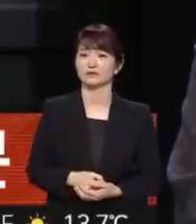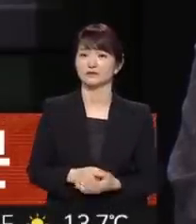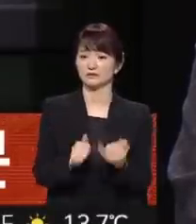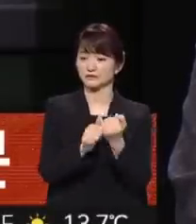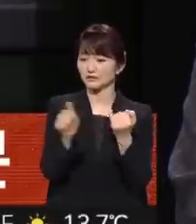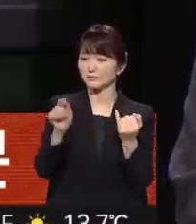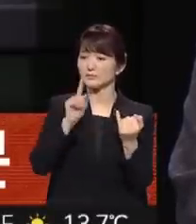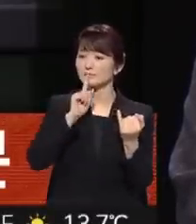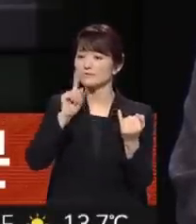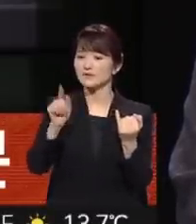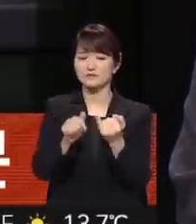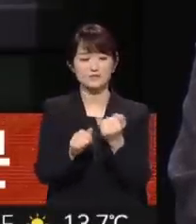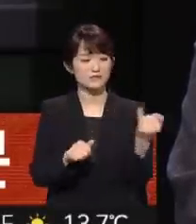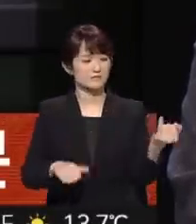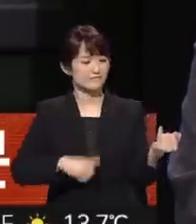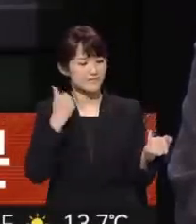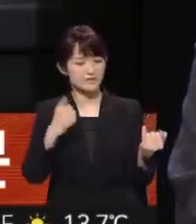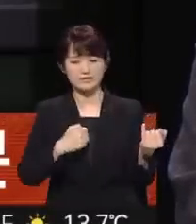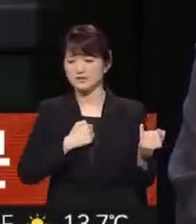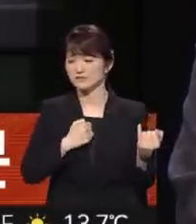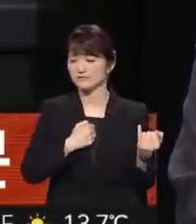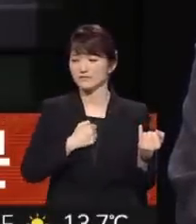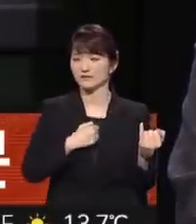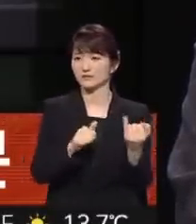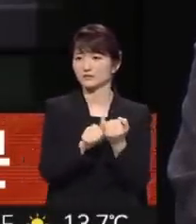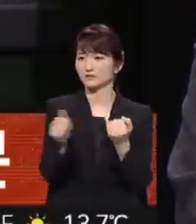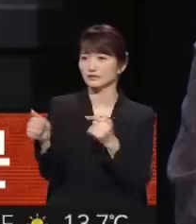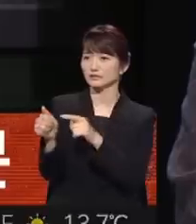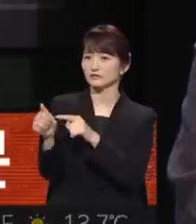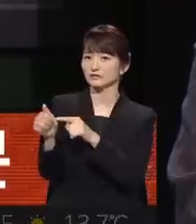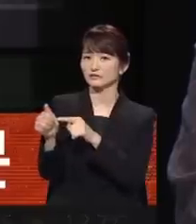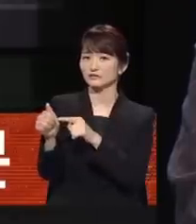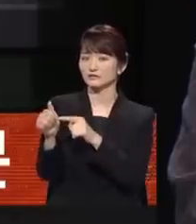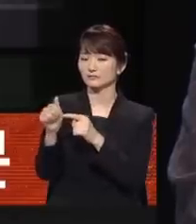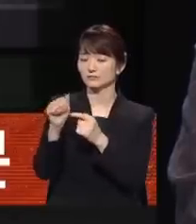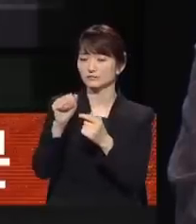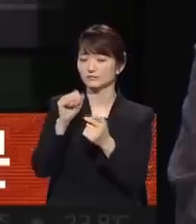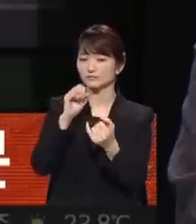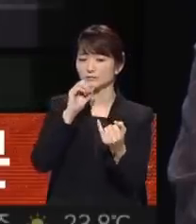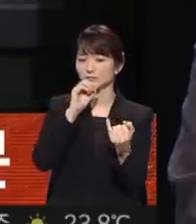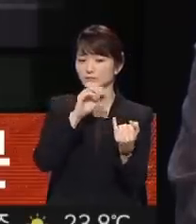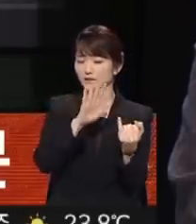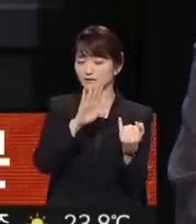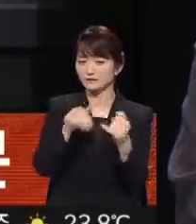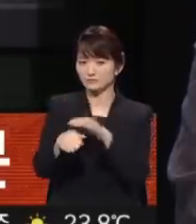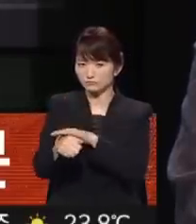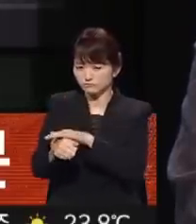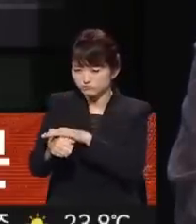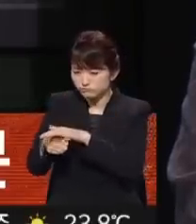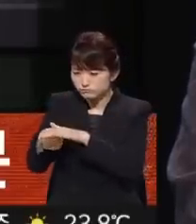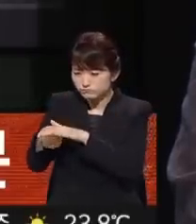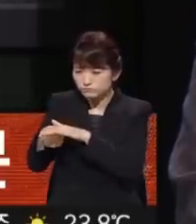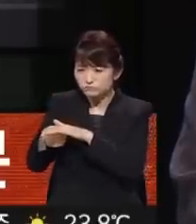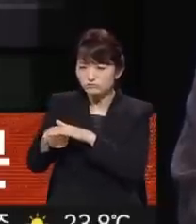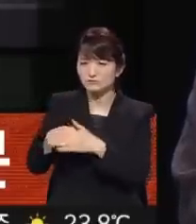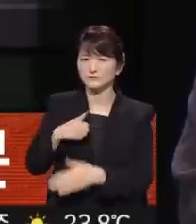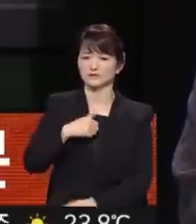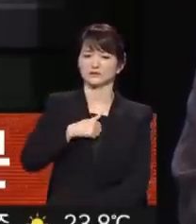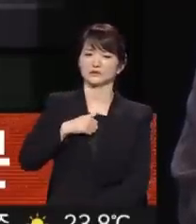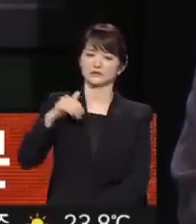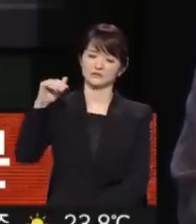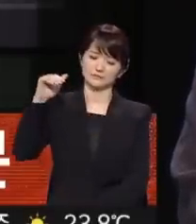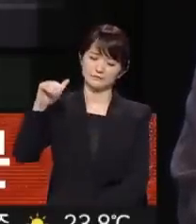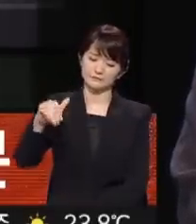입만 열면 이렇게 아내가 화내고 답답해하고 이러니까 이 남편이 점점 입을 닫고 주눅이 드는 겁니다. 이 사람이 자존감도 많이